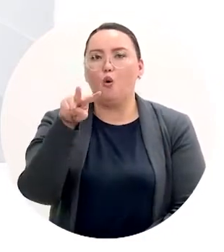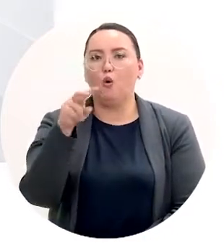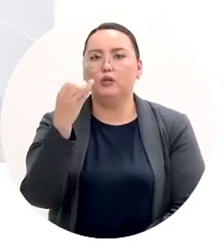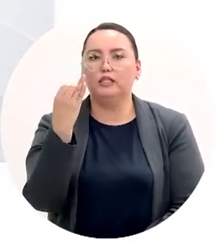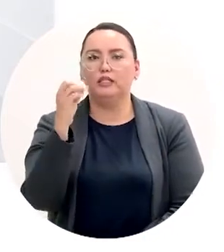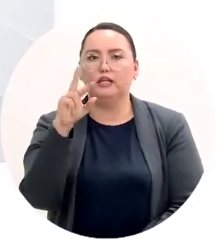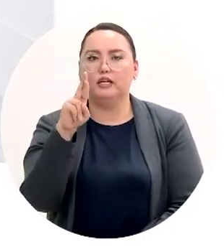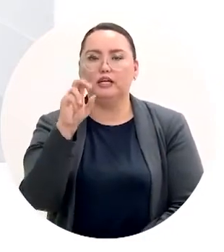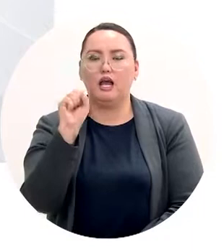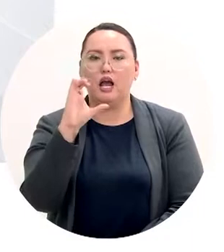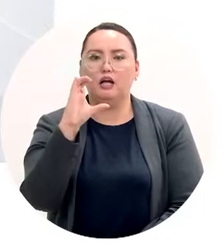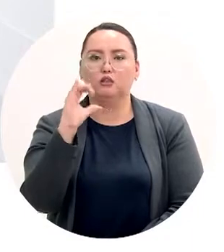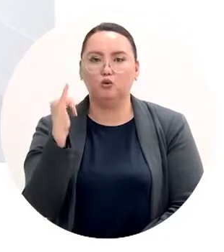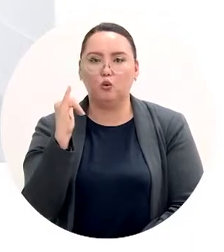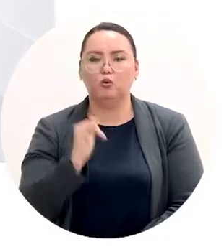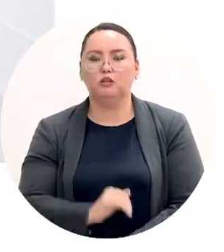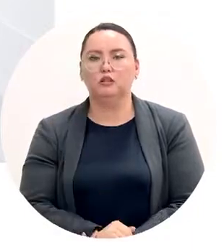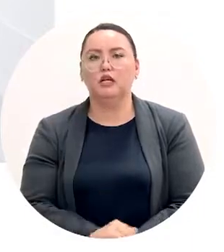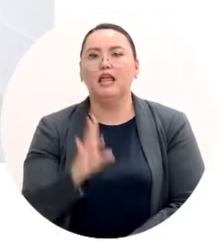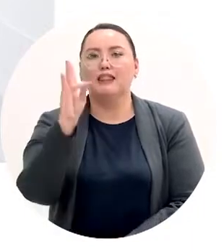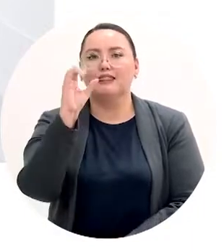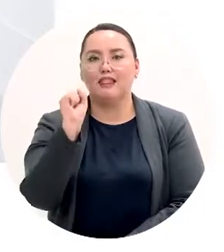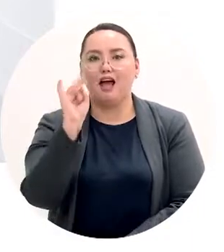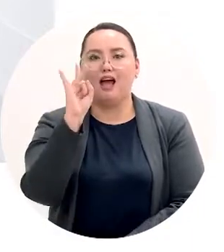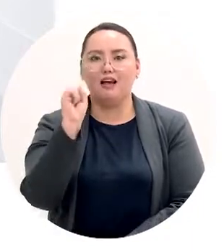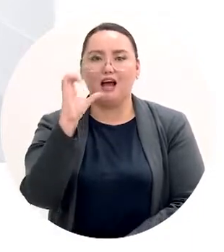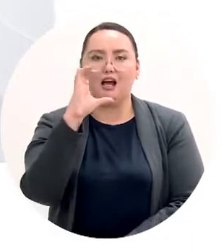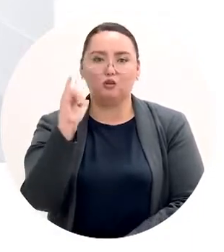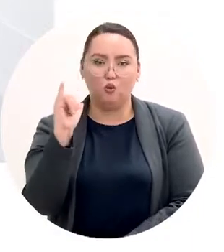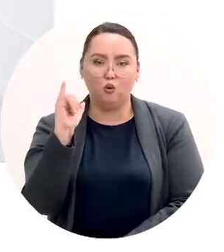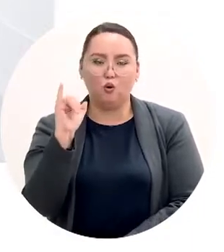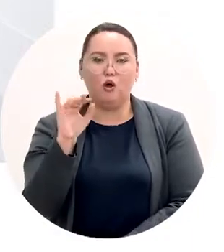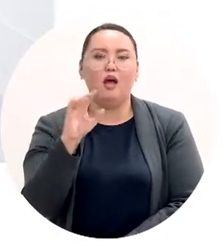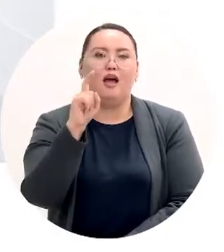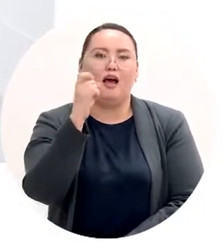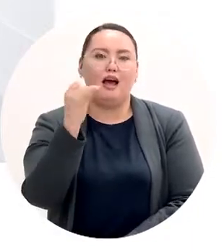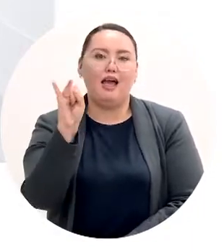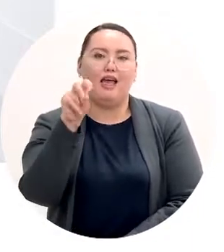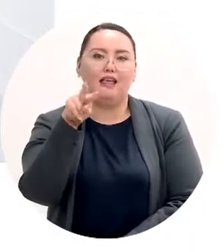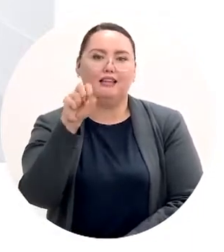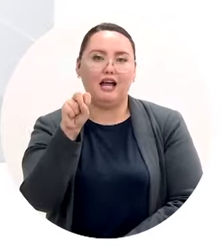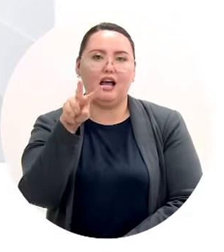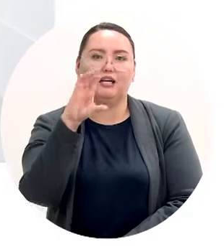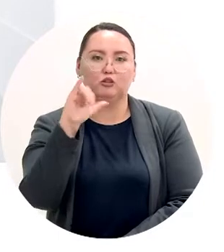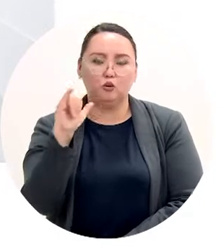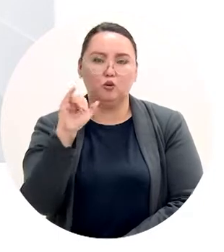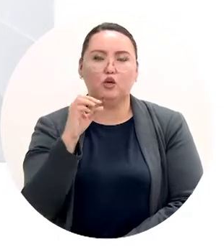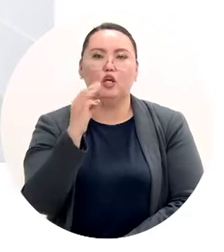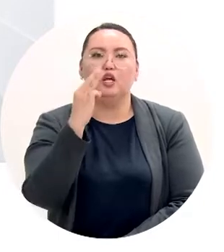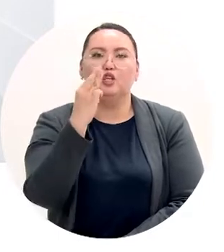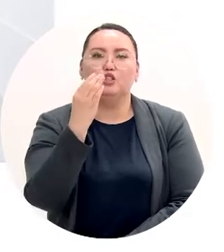гэвэл улиасуу, царс гэвэл цаарасуу. Нарс гэвэл наарасуу, хайлас гэвэл